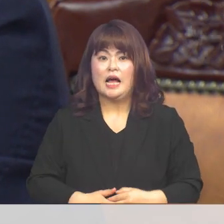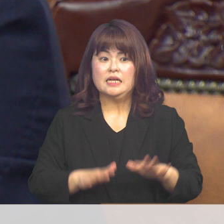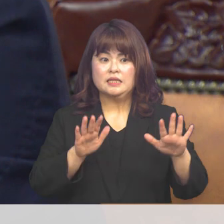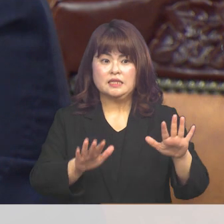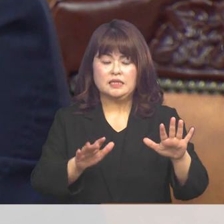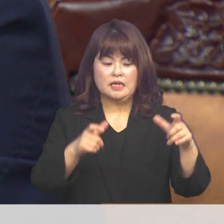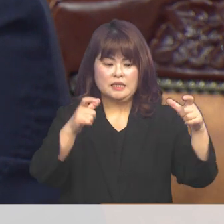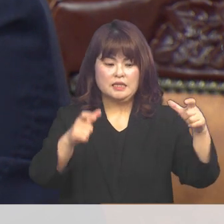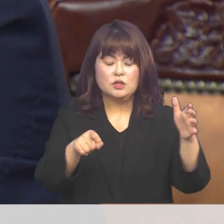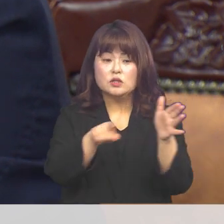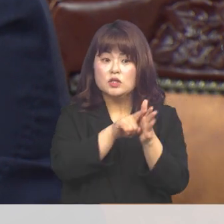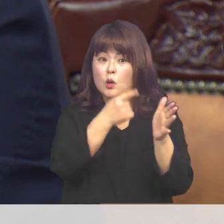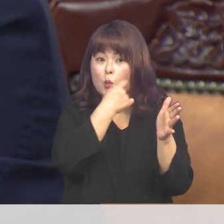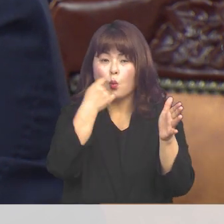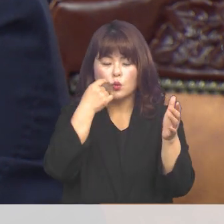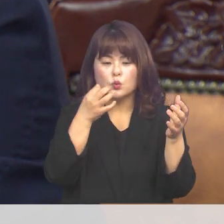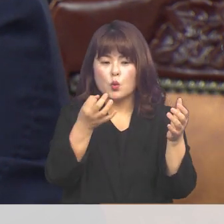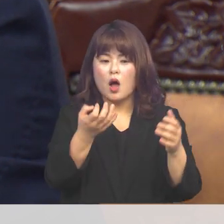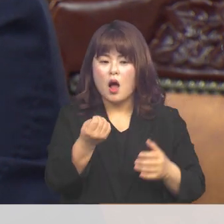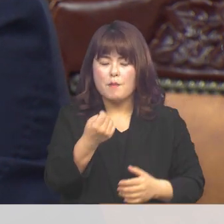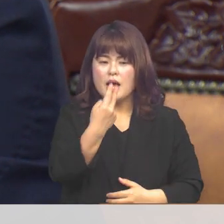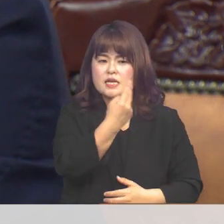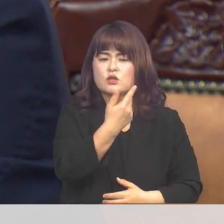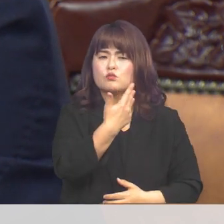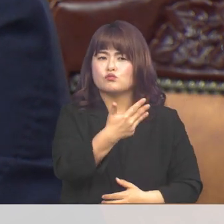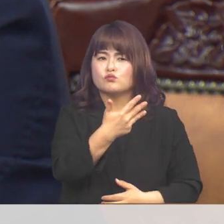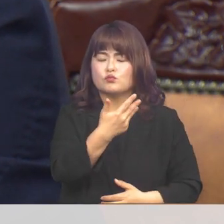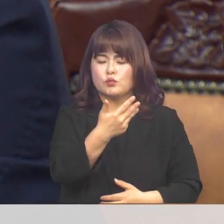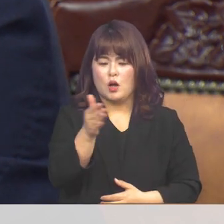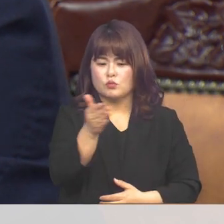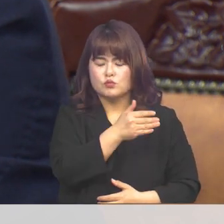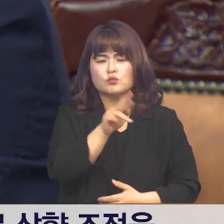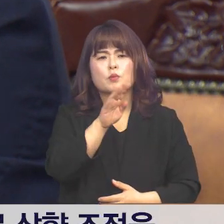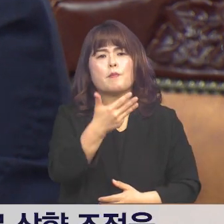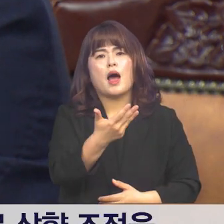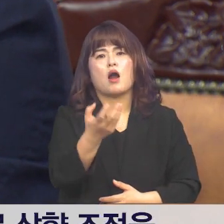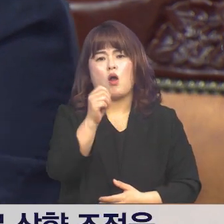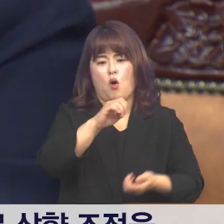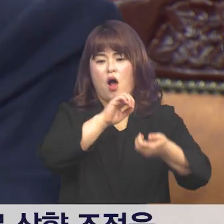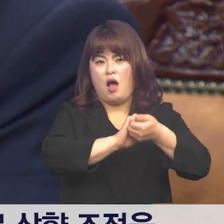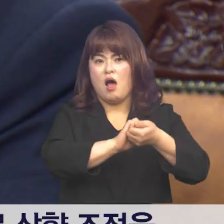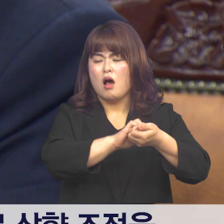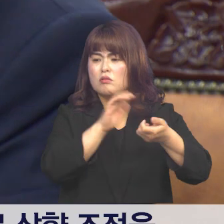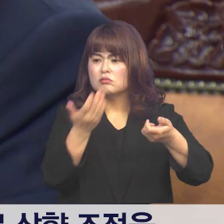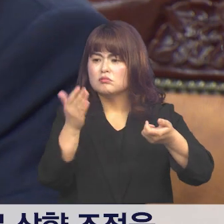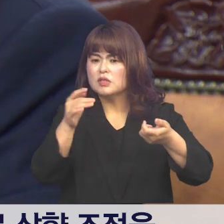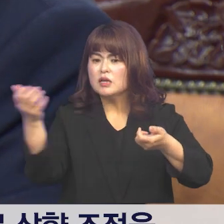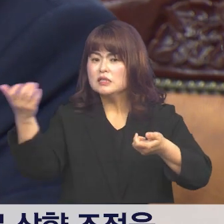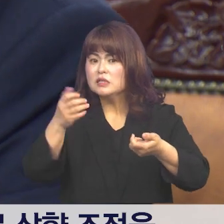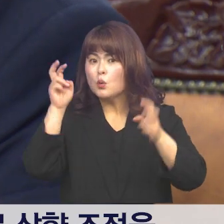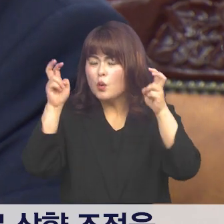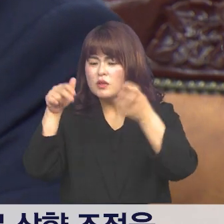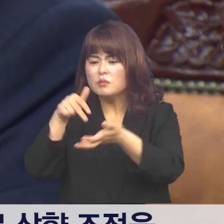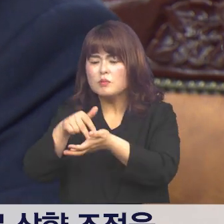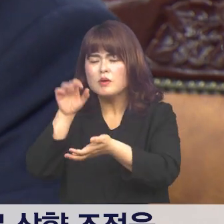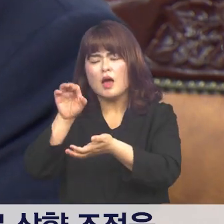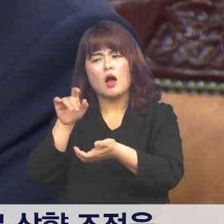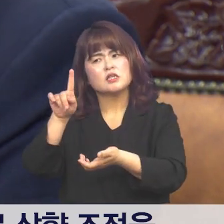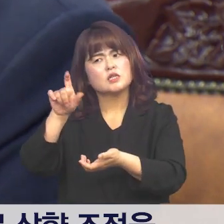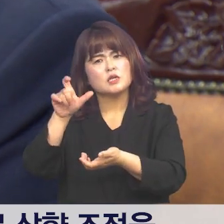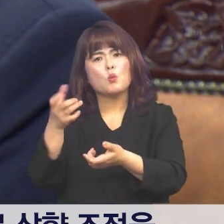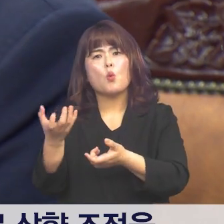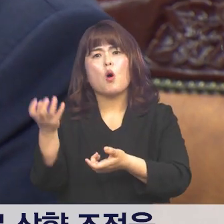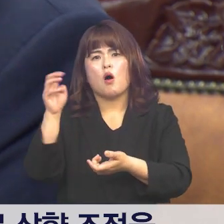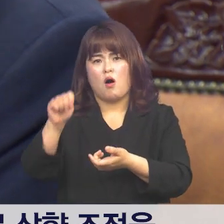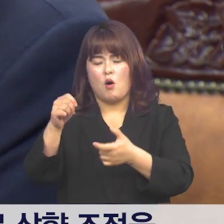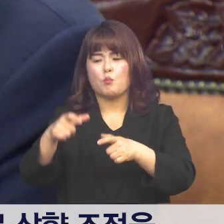그래서 현재 지역 신용 보증 한도가 2009년부터 8억 원으로 되어 있는데 이주 기업에 대해서는 그 비용이 많이 발생할